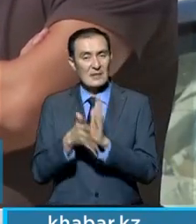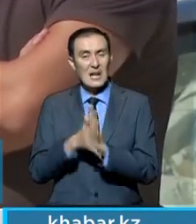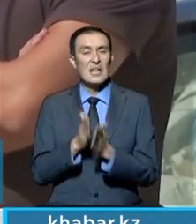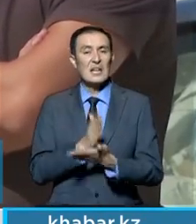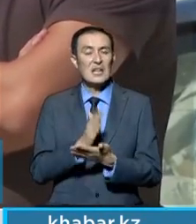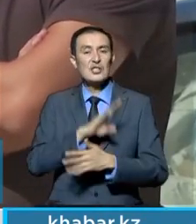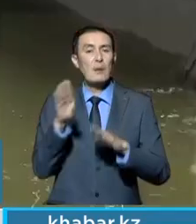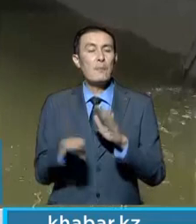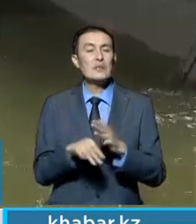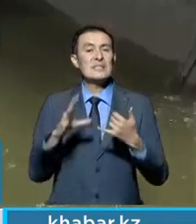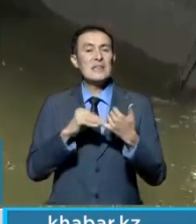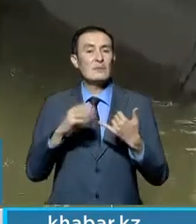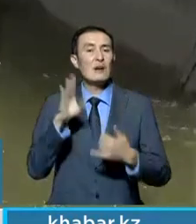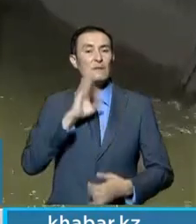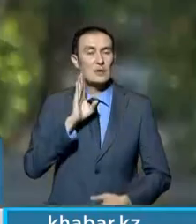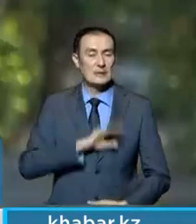наличие подземных вод.